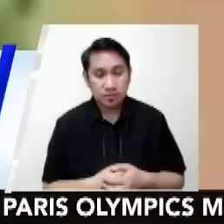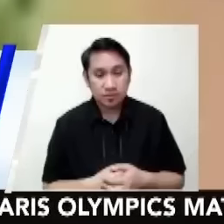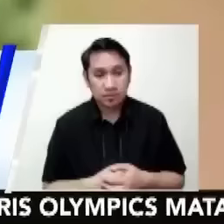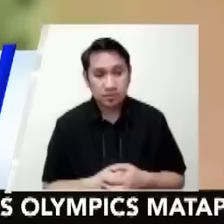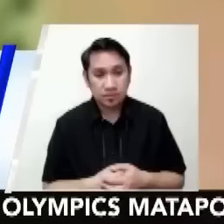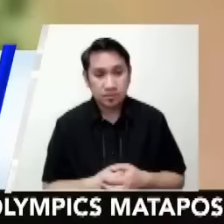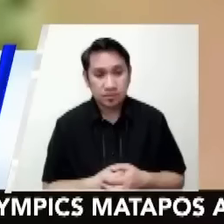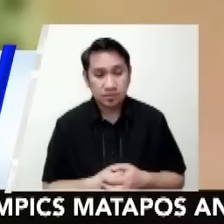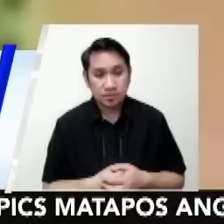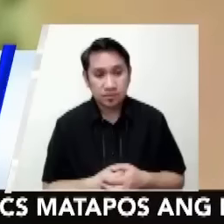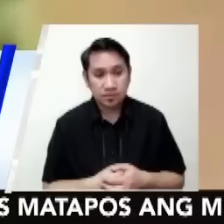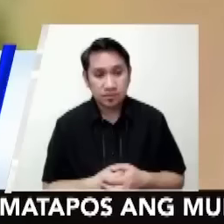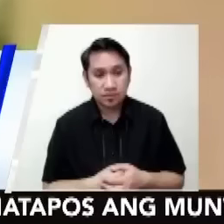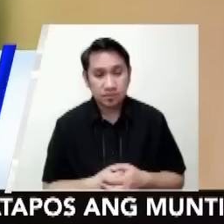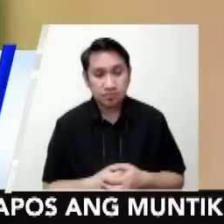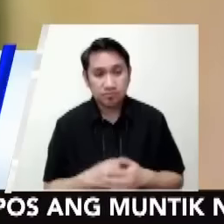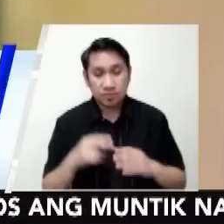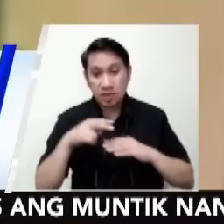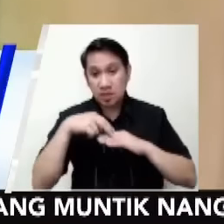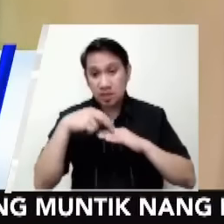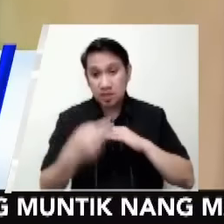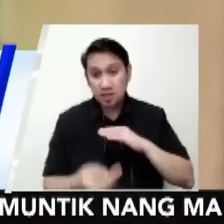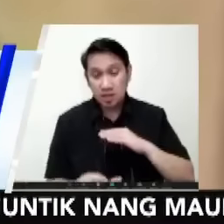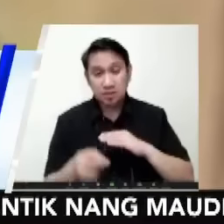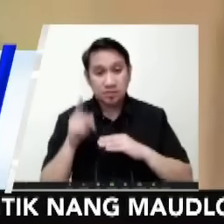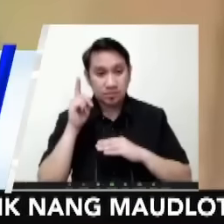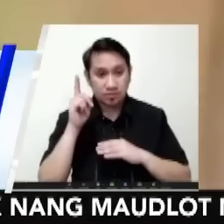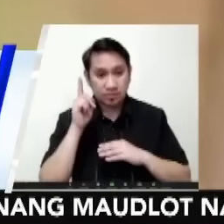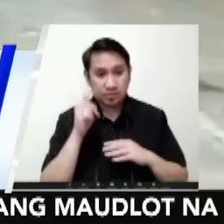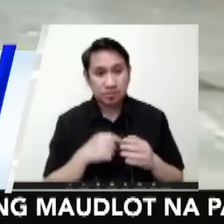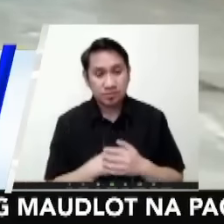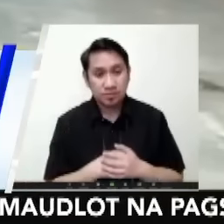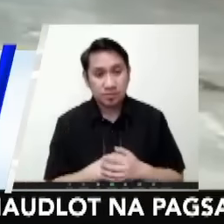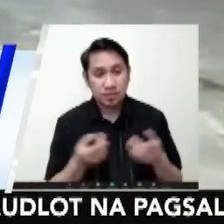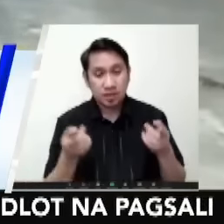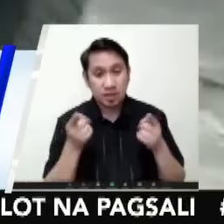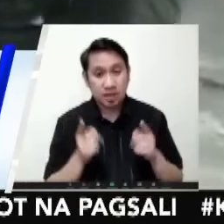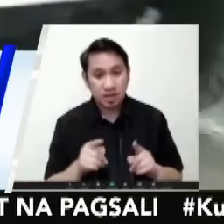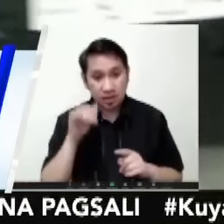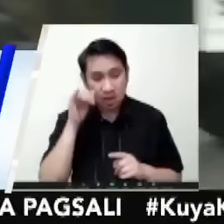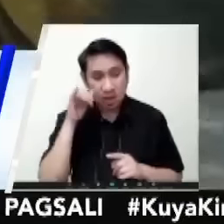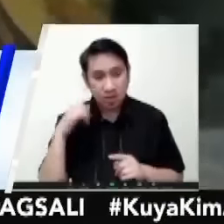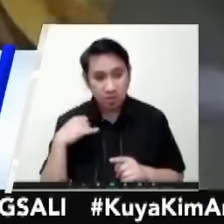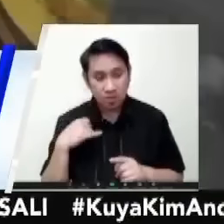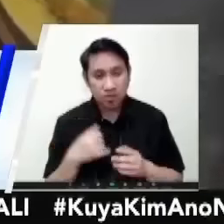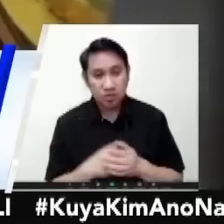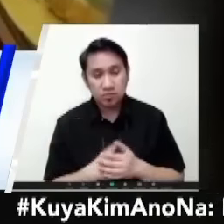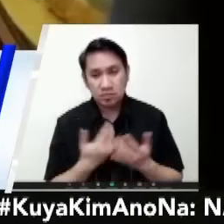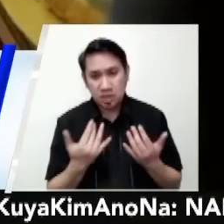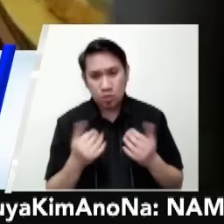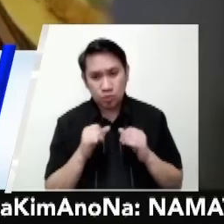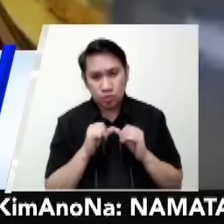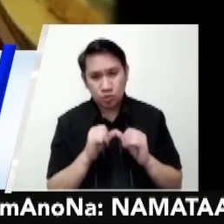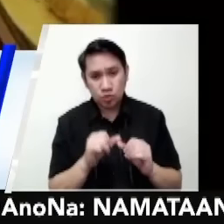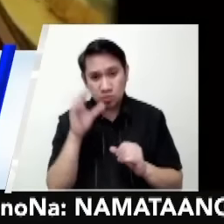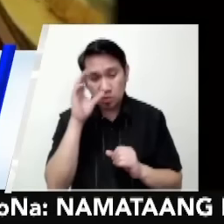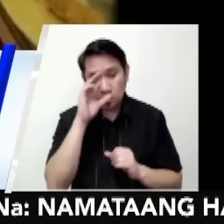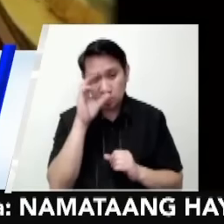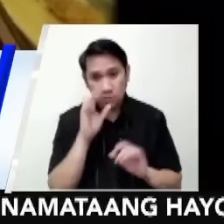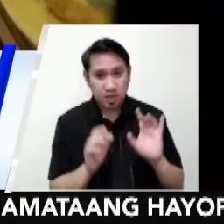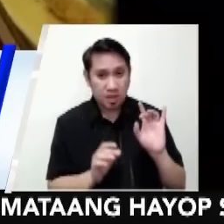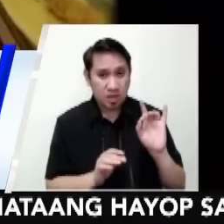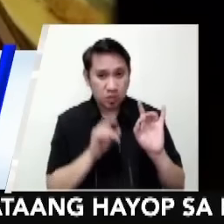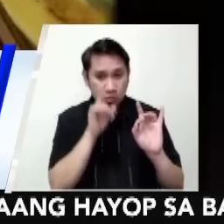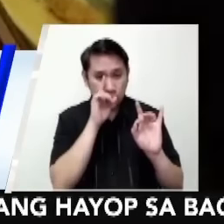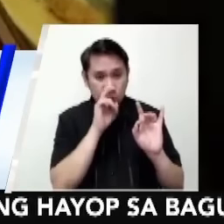Mula nang mahulog sa creek sa barangay 176 Caloocan kahapon, wala nang tigil ang paghahanap sa 8 taong gulang na si